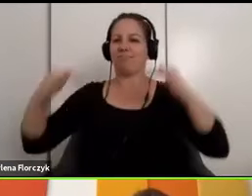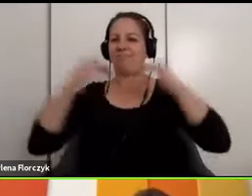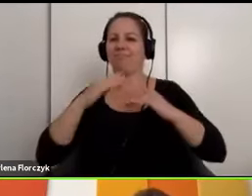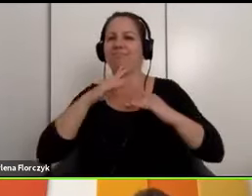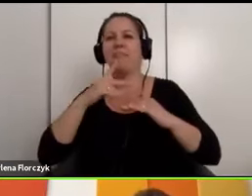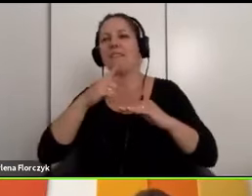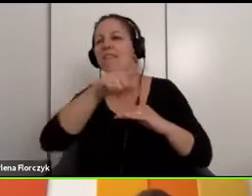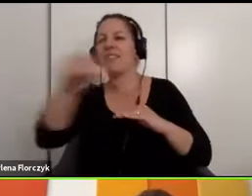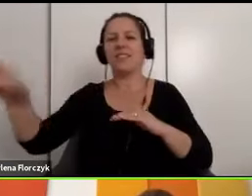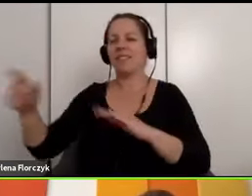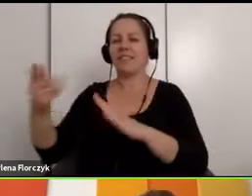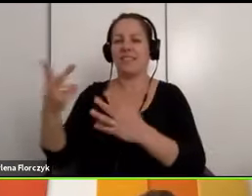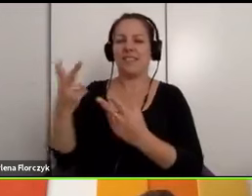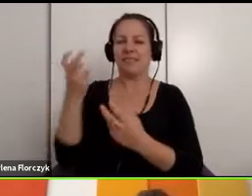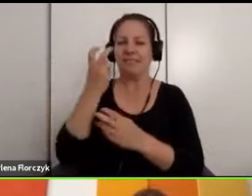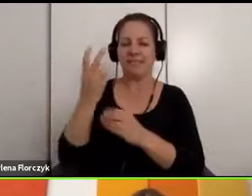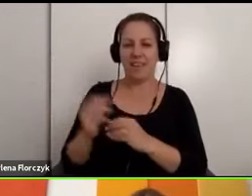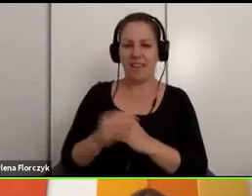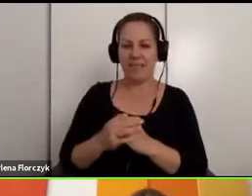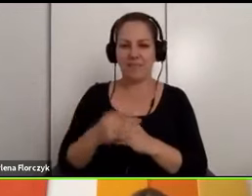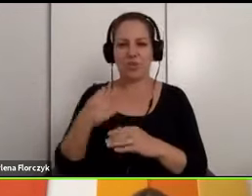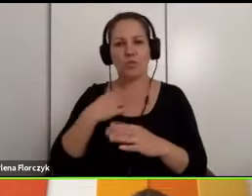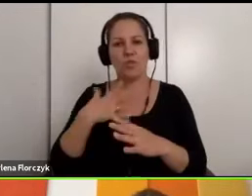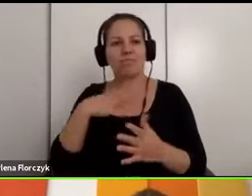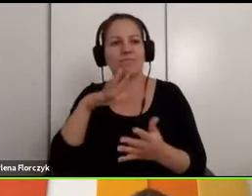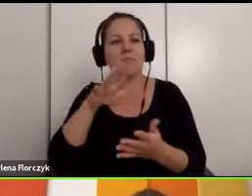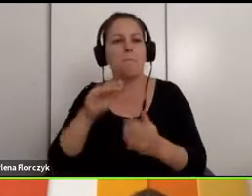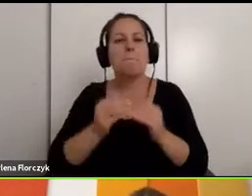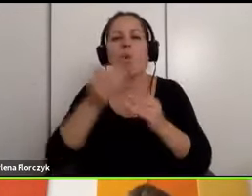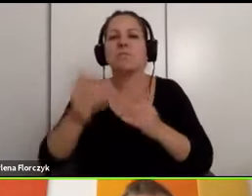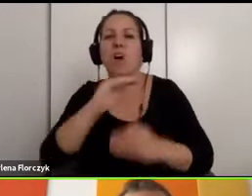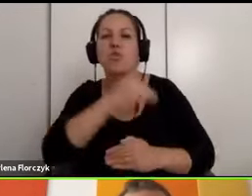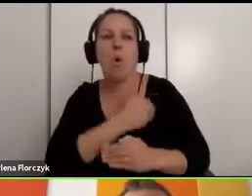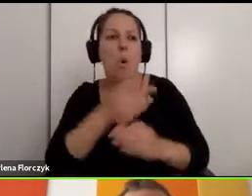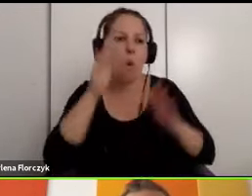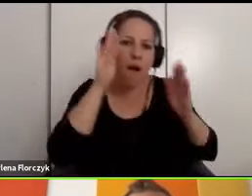znaczy jakby coś, czym się zajmuję poza szkołą.